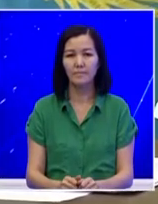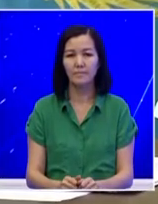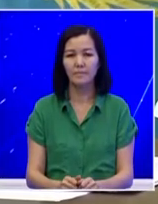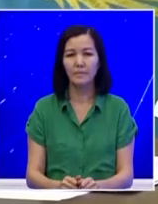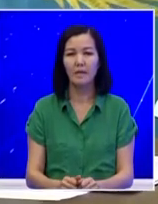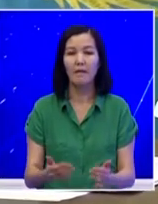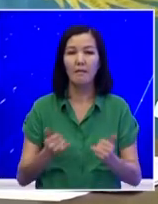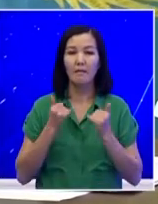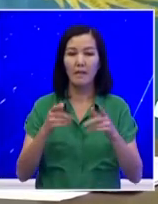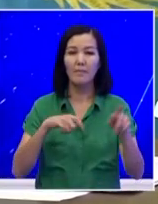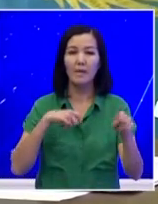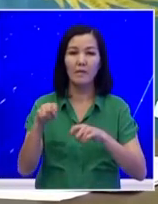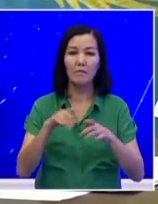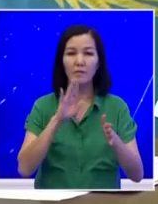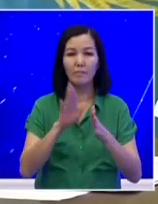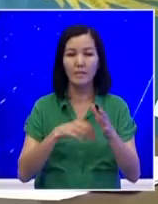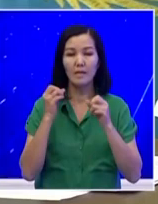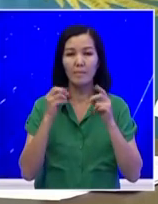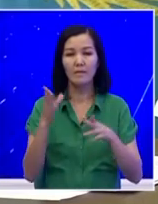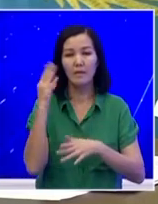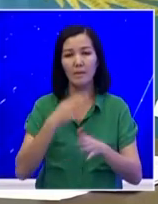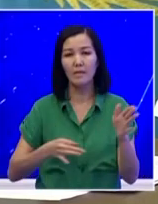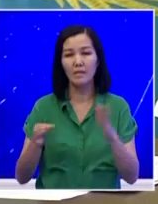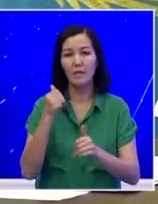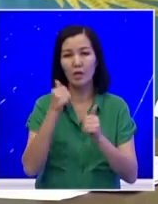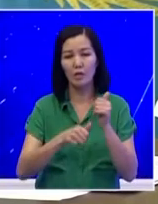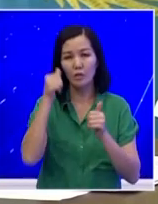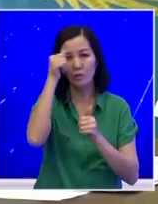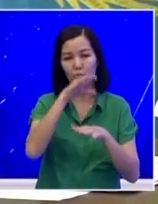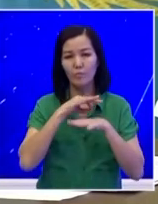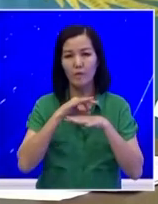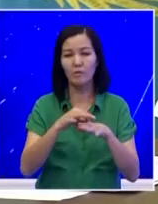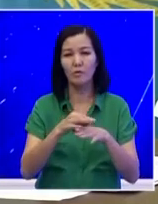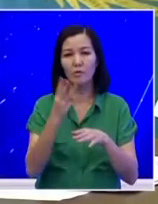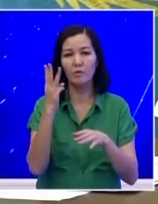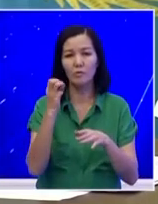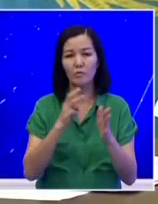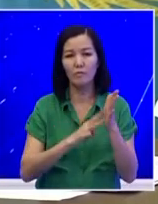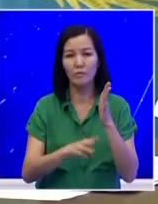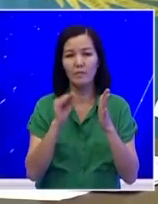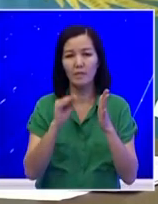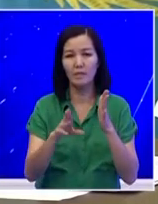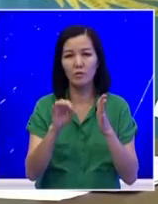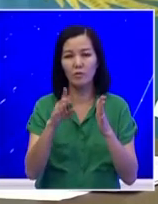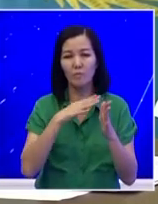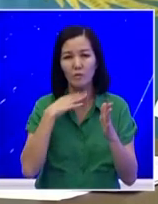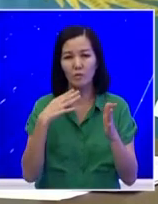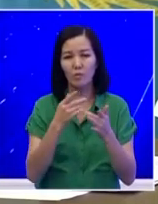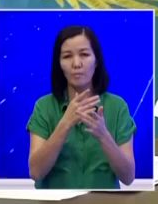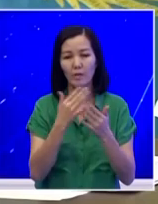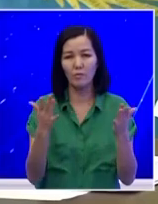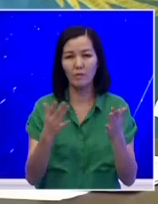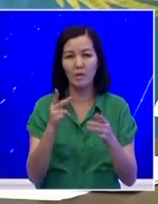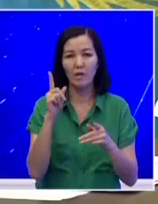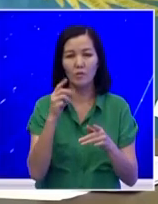Для продовольственной безопасности в Алматинской области ежегодно производится более 380 тысяч тонн мясной продукции. Из них